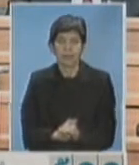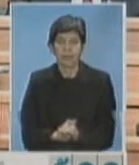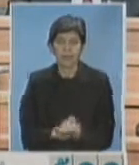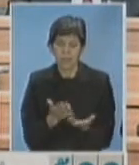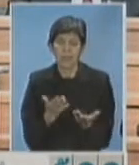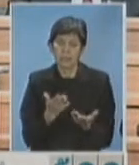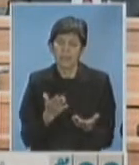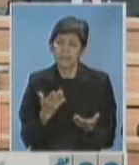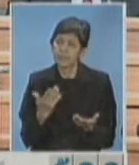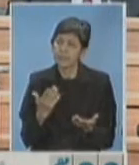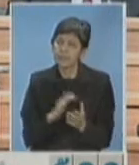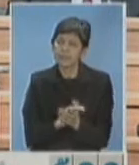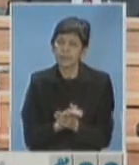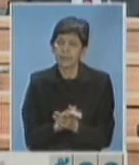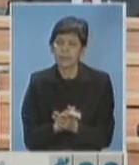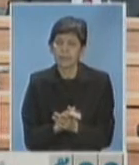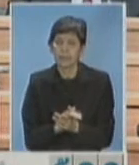อและที่สำคัญที่สุด